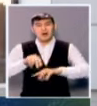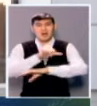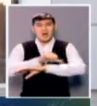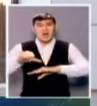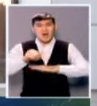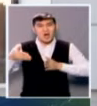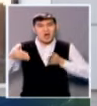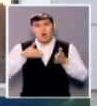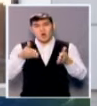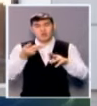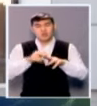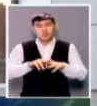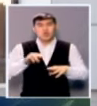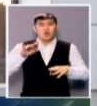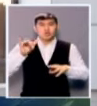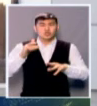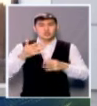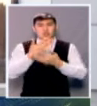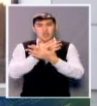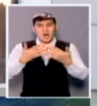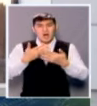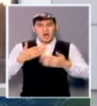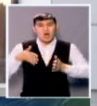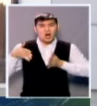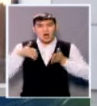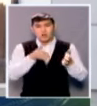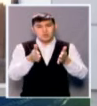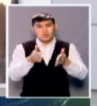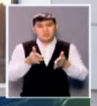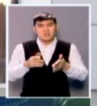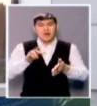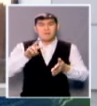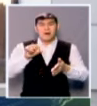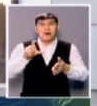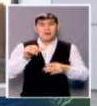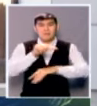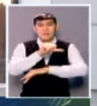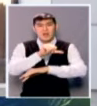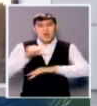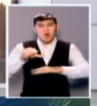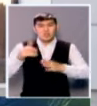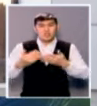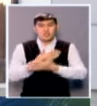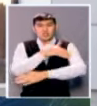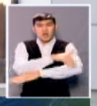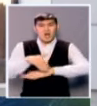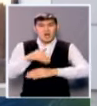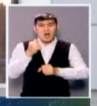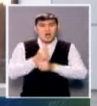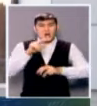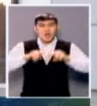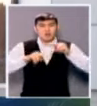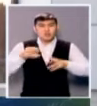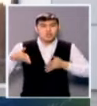Бибарыс көшелерінде, Жұлдыз мультик аудандарының іштерінде, Махамбет көшесі бойында жаңадан реконструкциядан